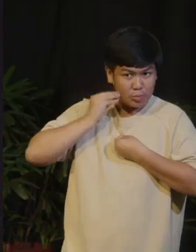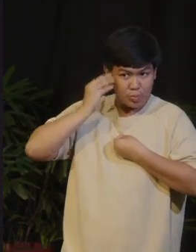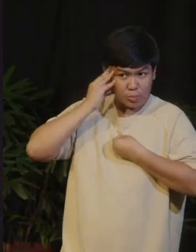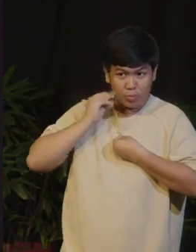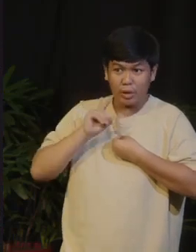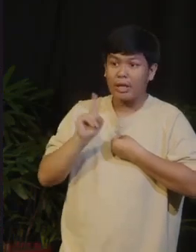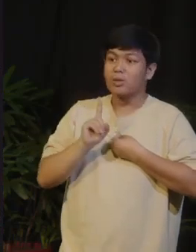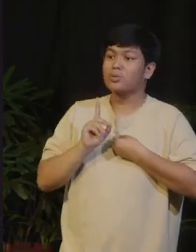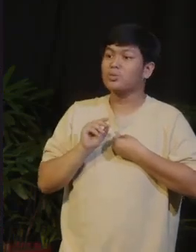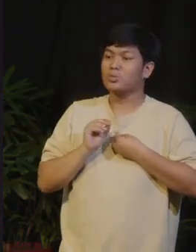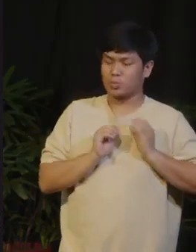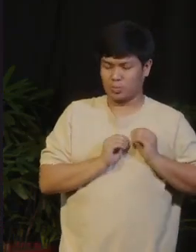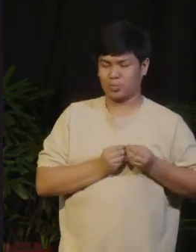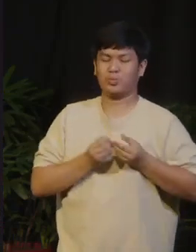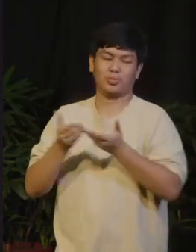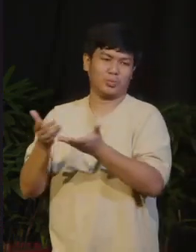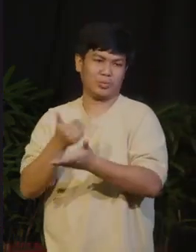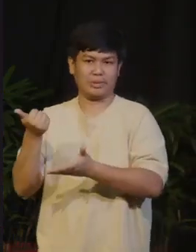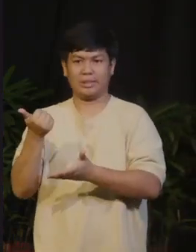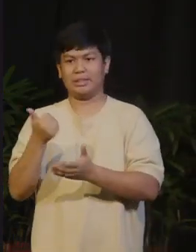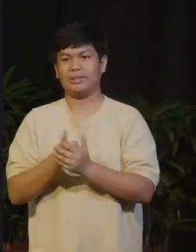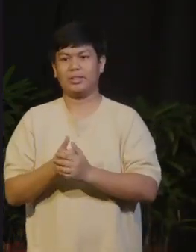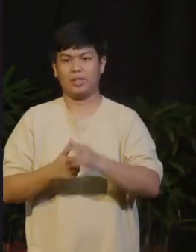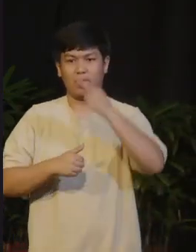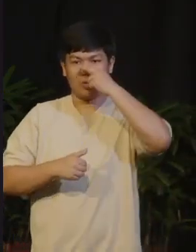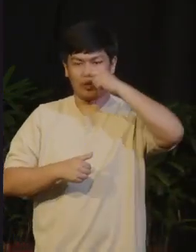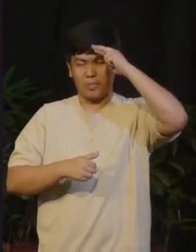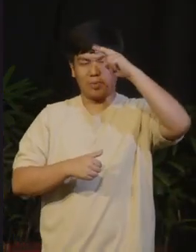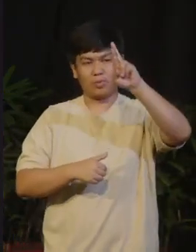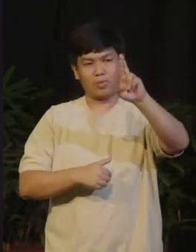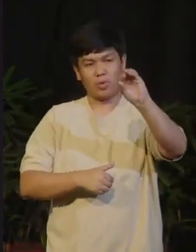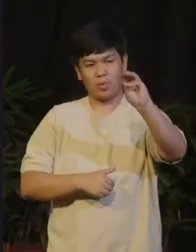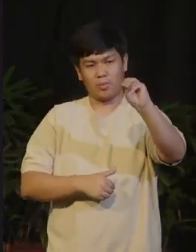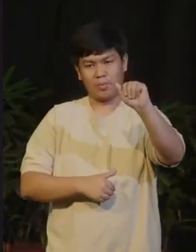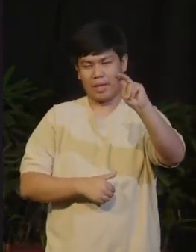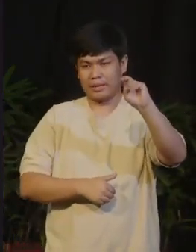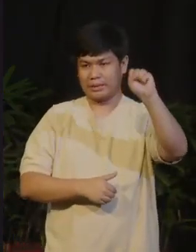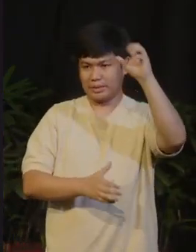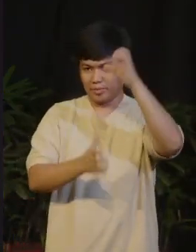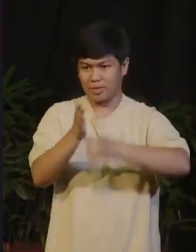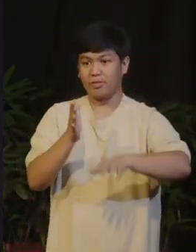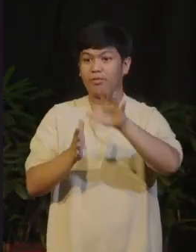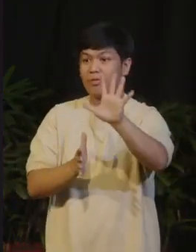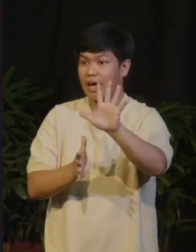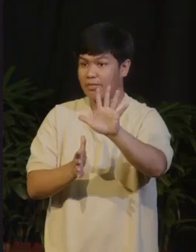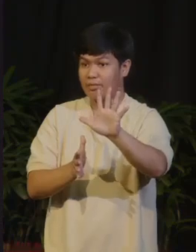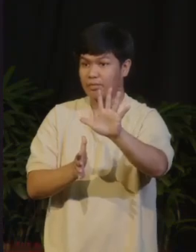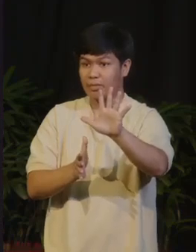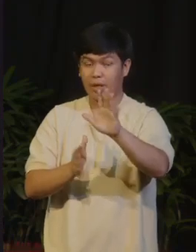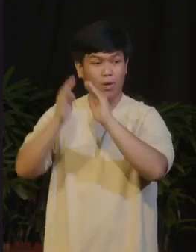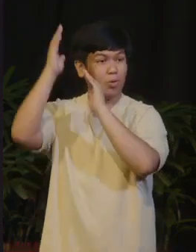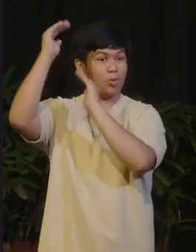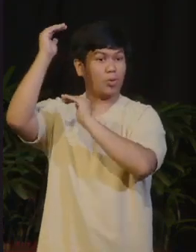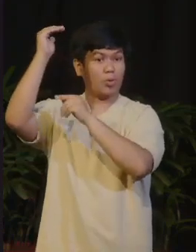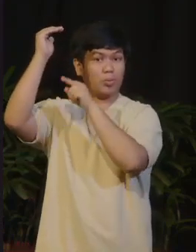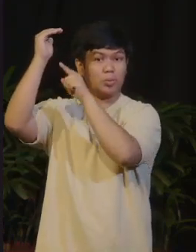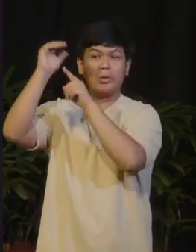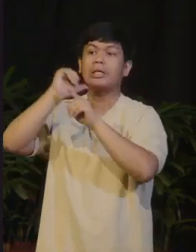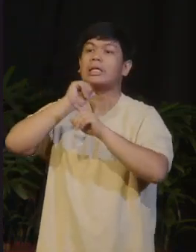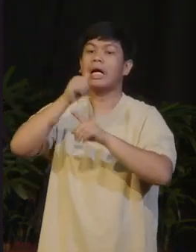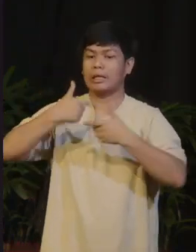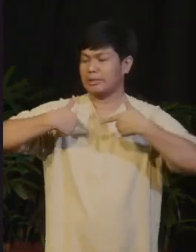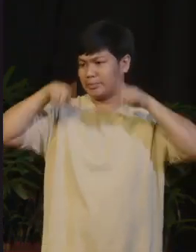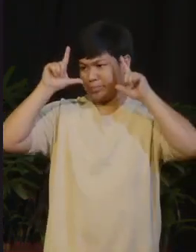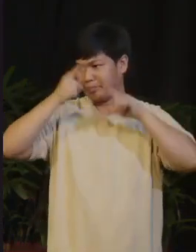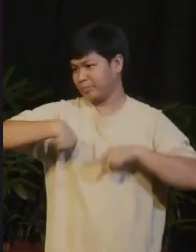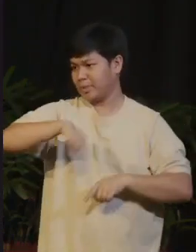alagad. Ang sabi sa Romans 5:5, and hope does not put us to shame, because